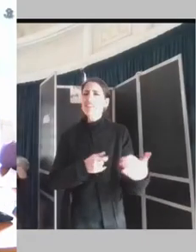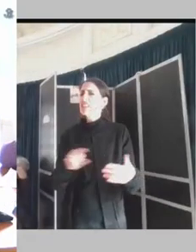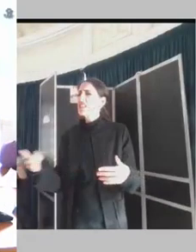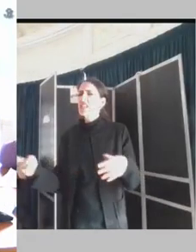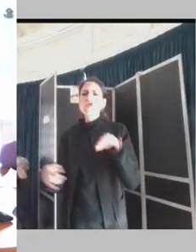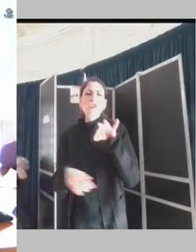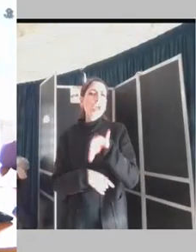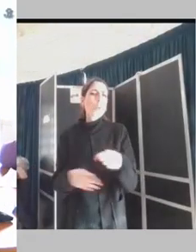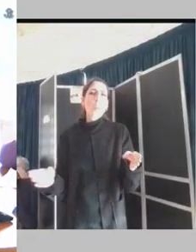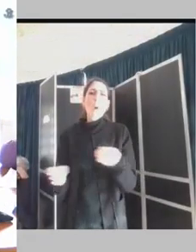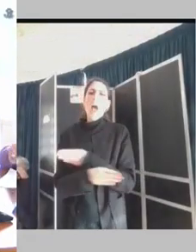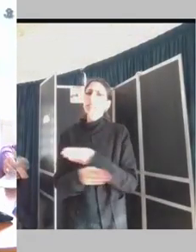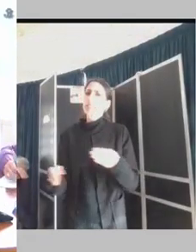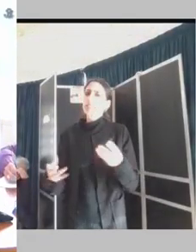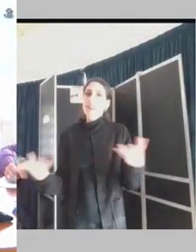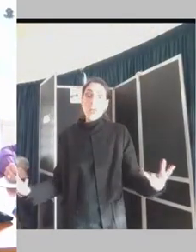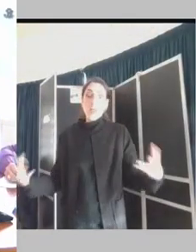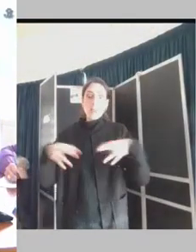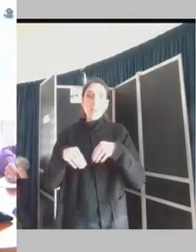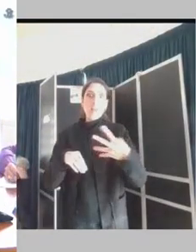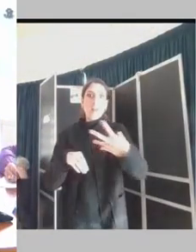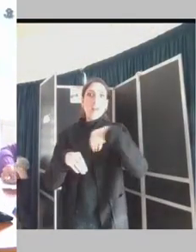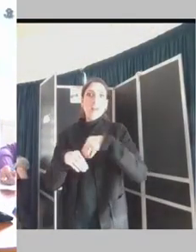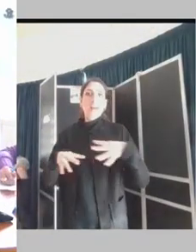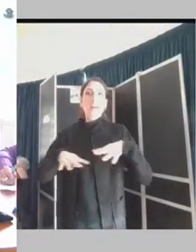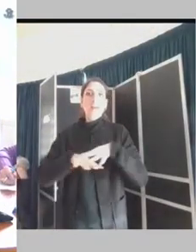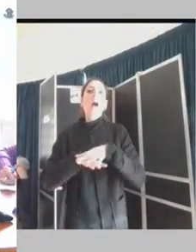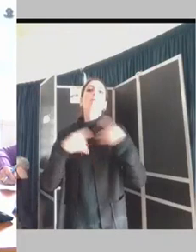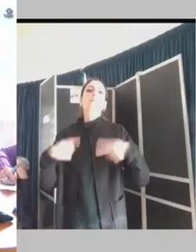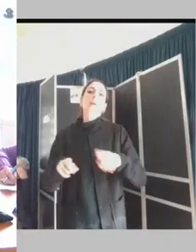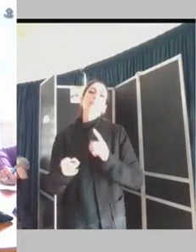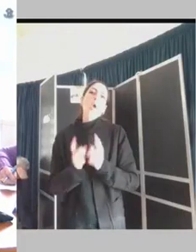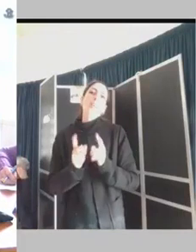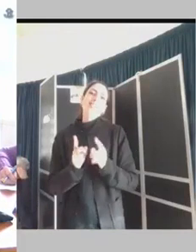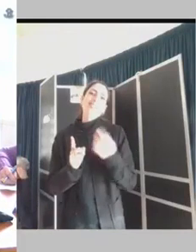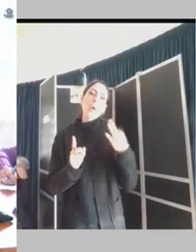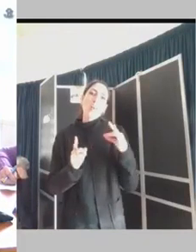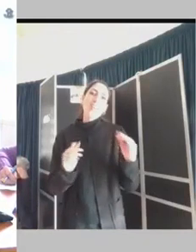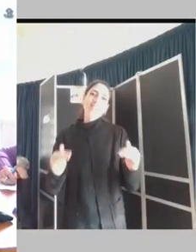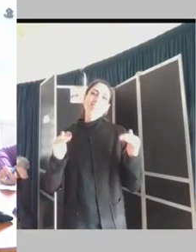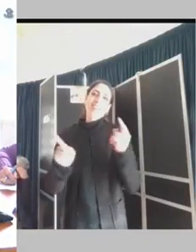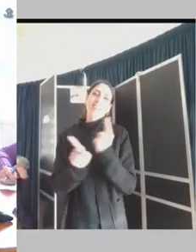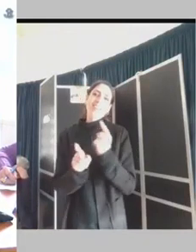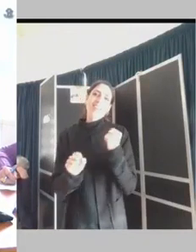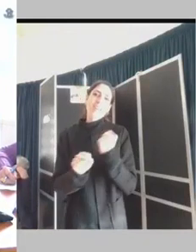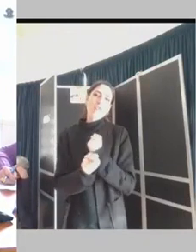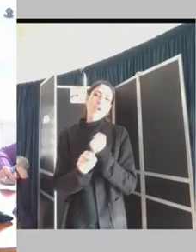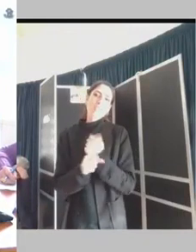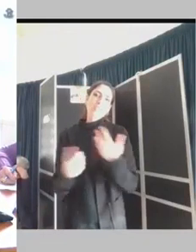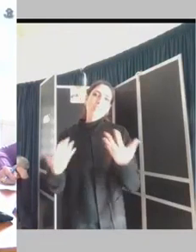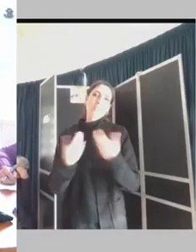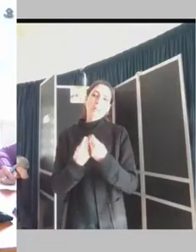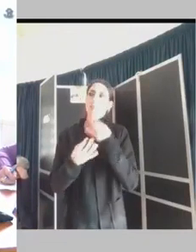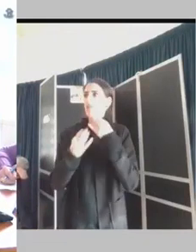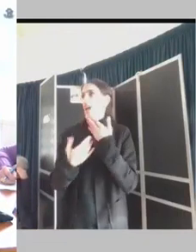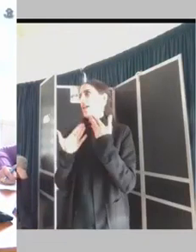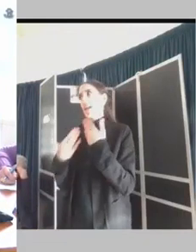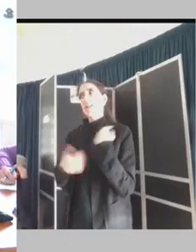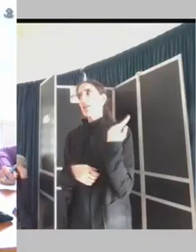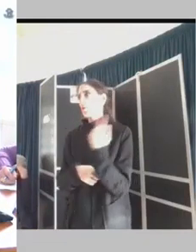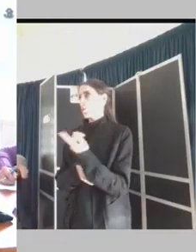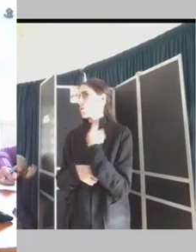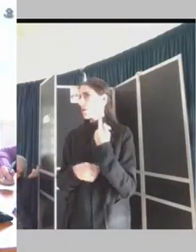sinistra, centro, devono fare per lavorare insieme. Quindi grazie veramente a tutti